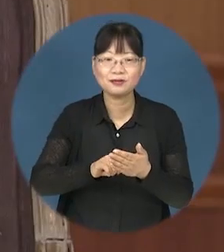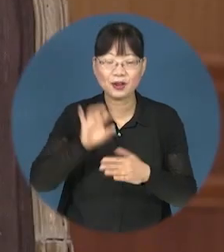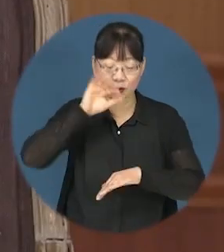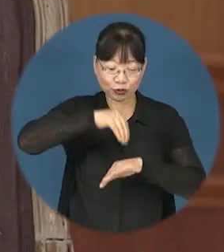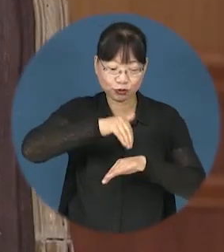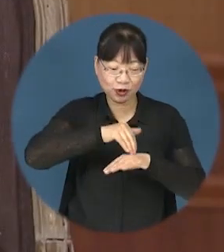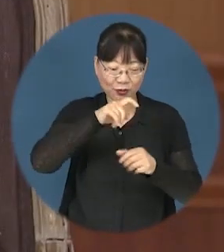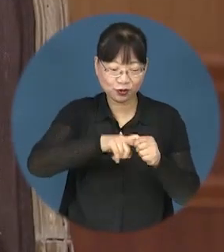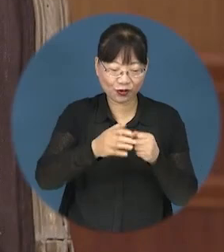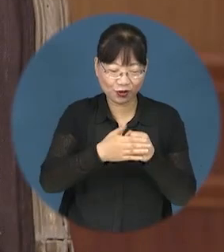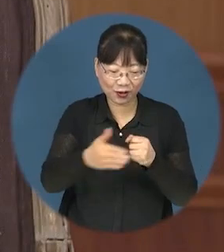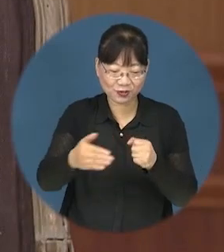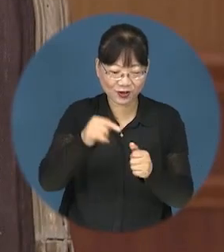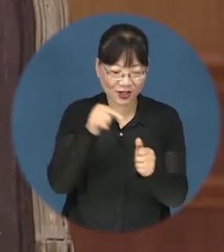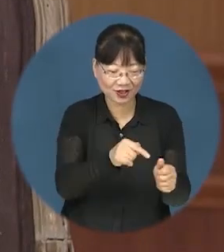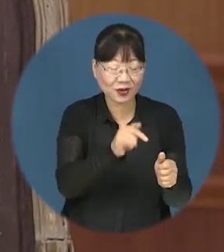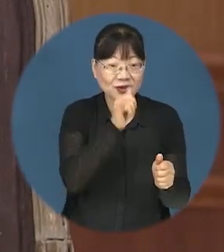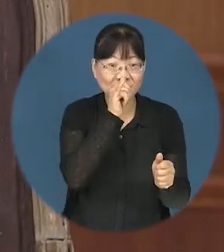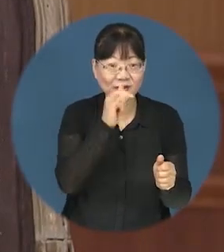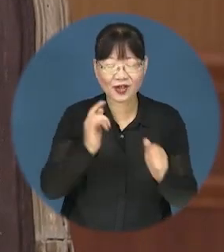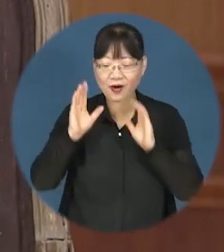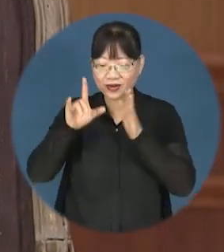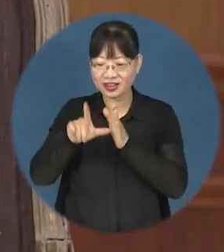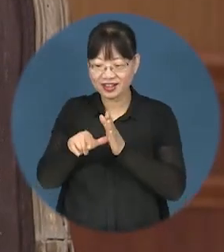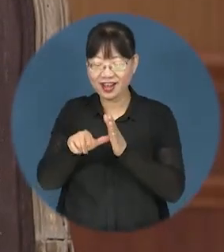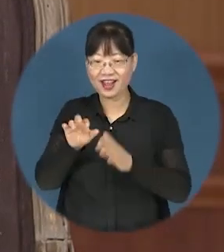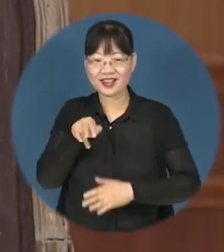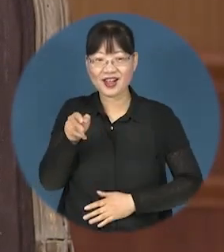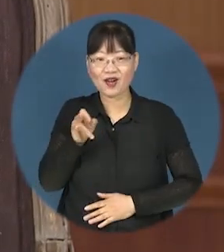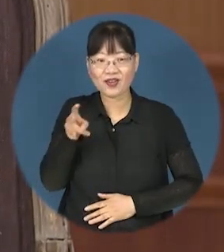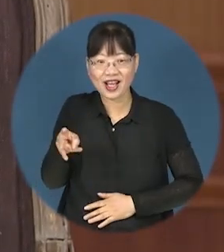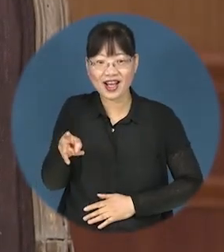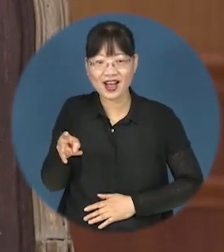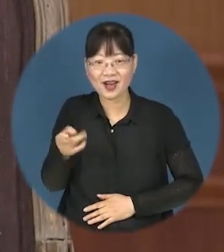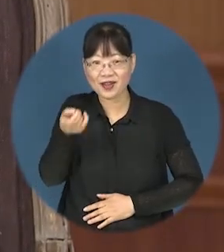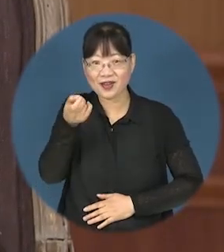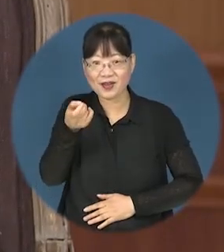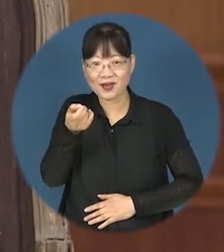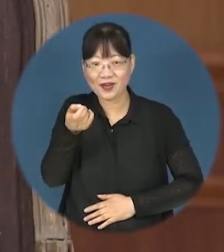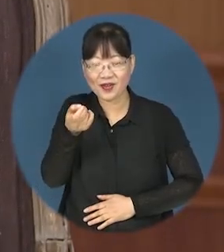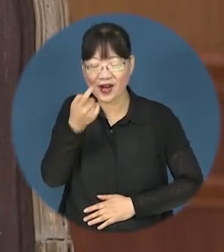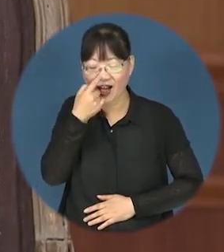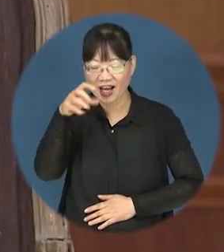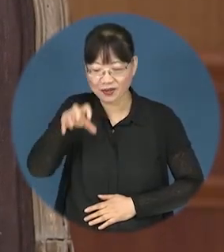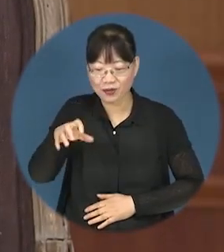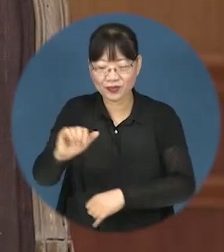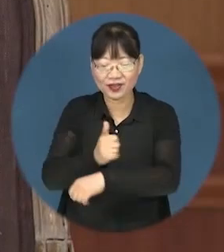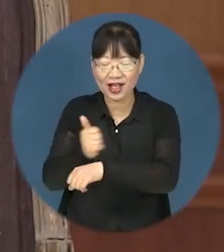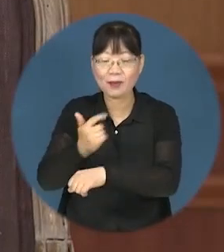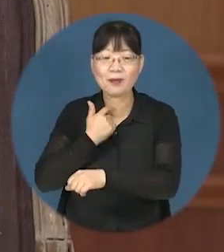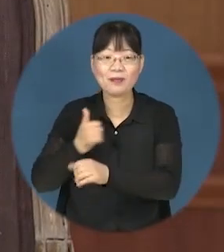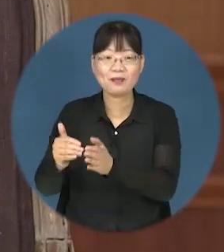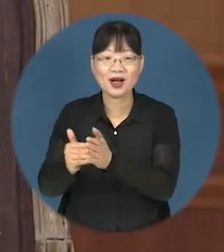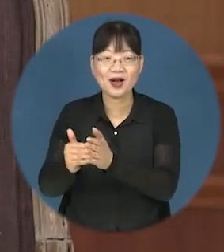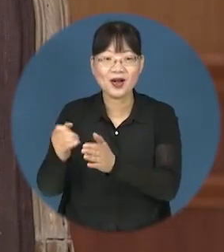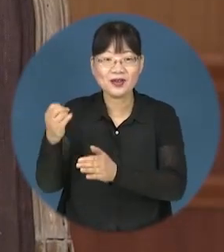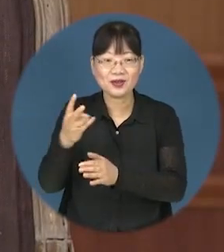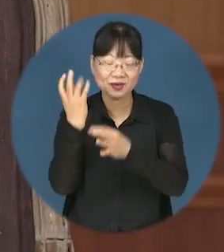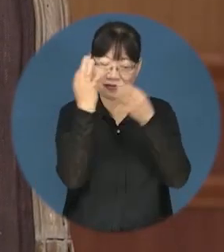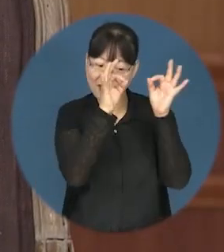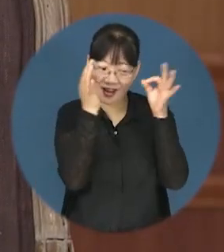봤습니다 그렇죠 네 저도 어릴때 서해 예를 정서 애를 서 야권에 갔어요 약간 산만한